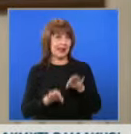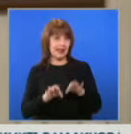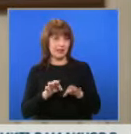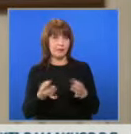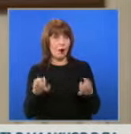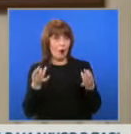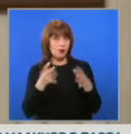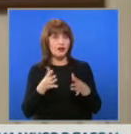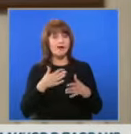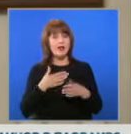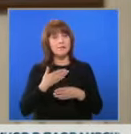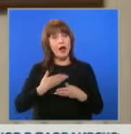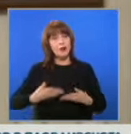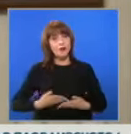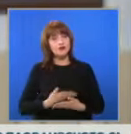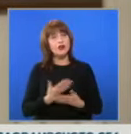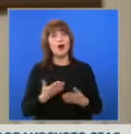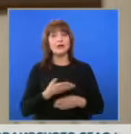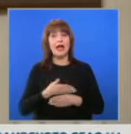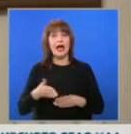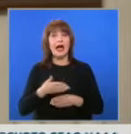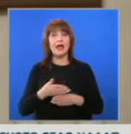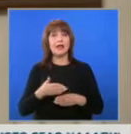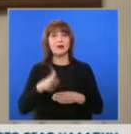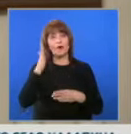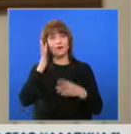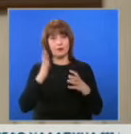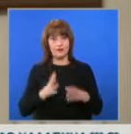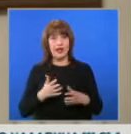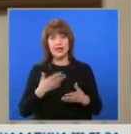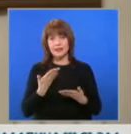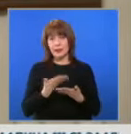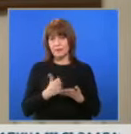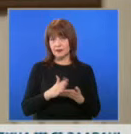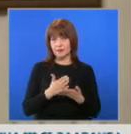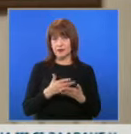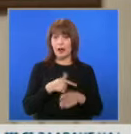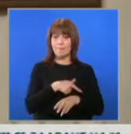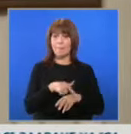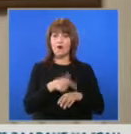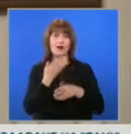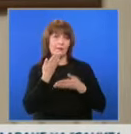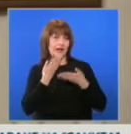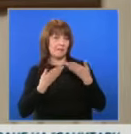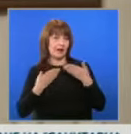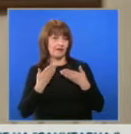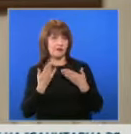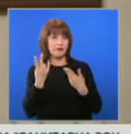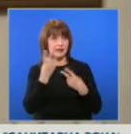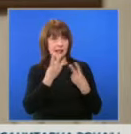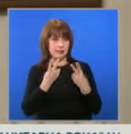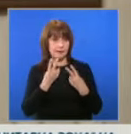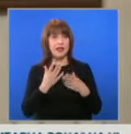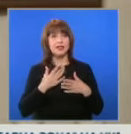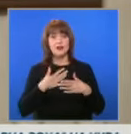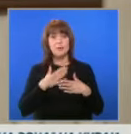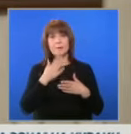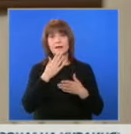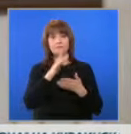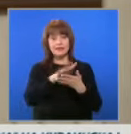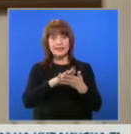има нужда от редовно правителство. Искам да споделя, че по време на преговорите стана ясно, че имаме текст на